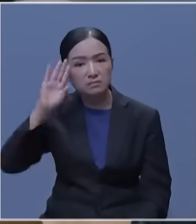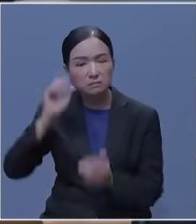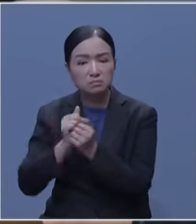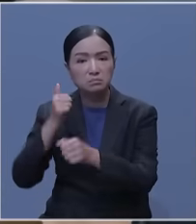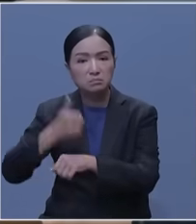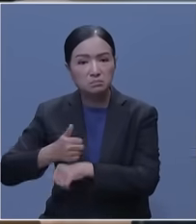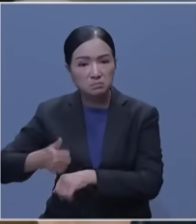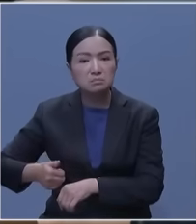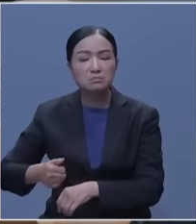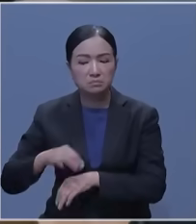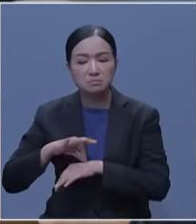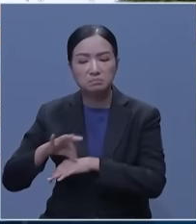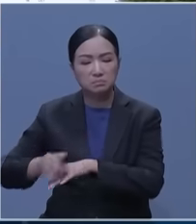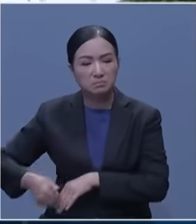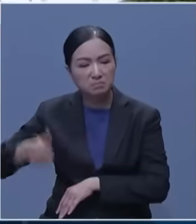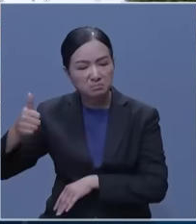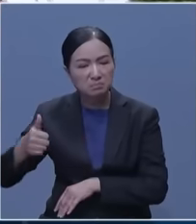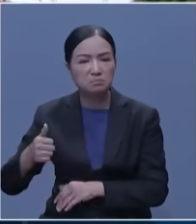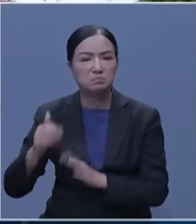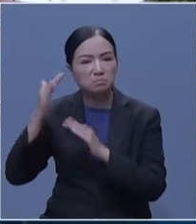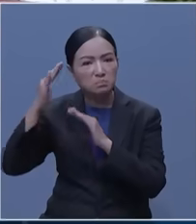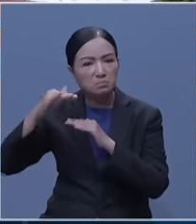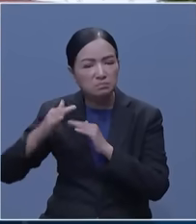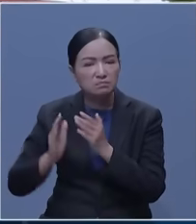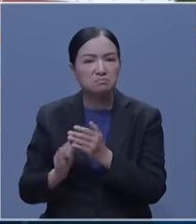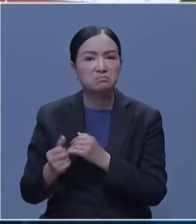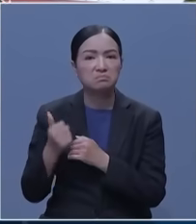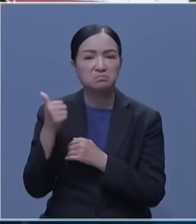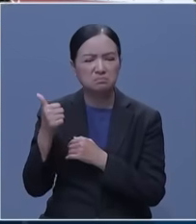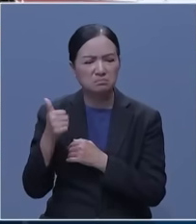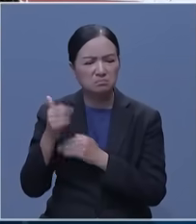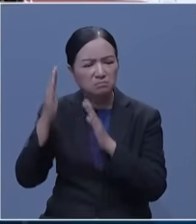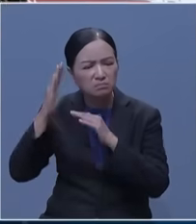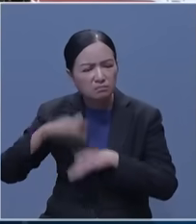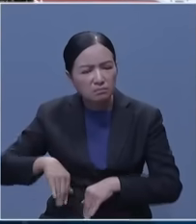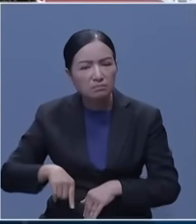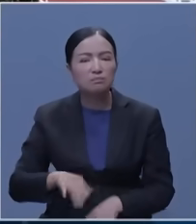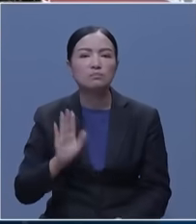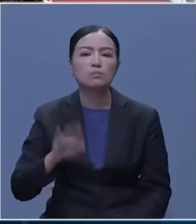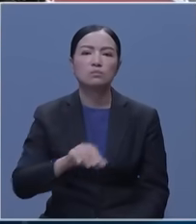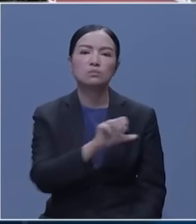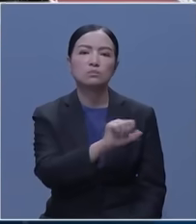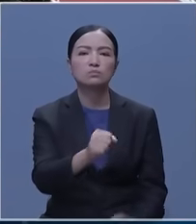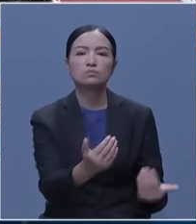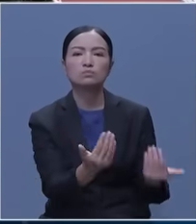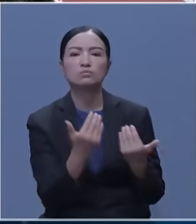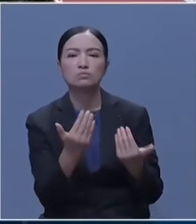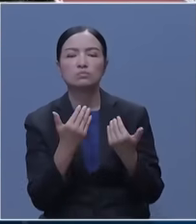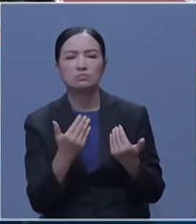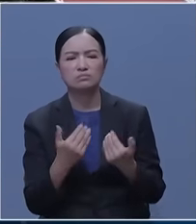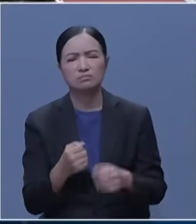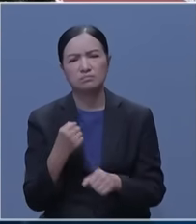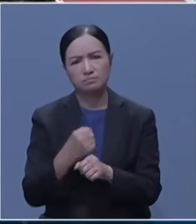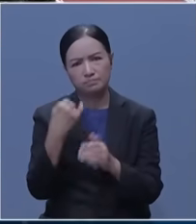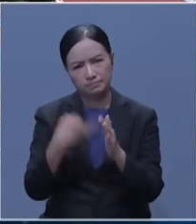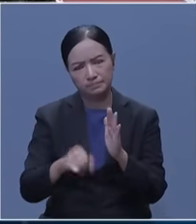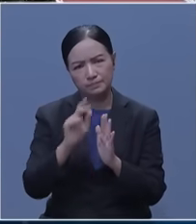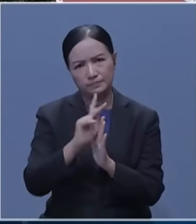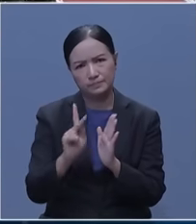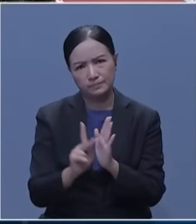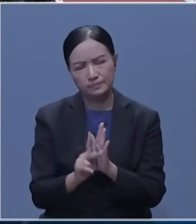หวังอาจจะไม่สมหวังนะครับบางคนก็อาจจะสมหวังซึ่งมันฟังได้ว่าก็คือส.ส.ฝากมาซึ่งมันเป็นการกระทำที่มันผิดกฎหมาย